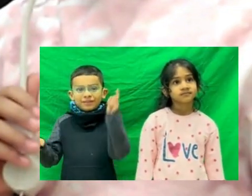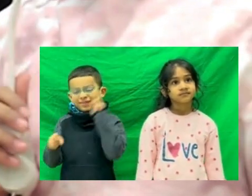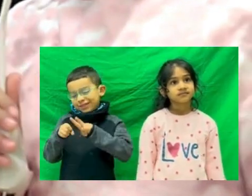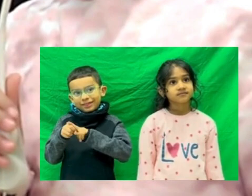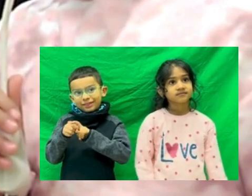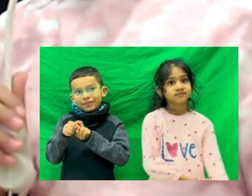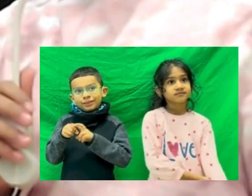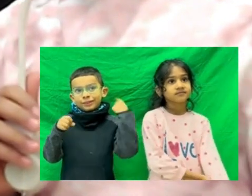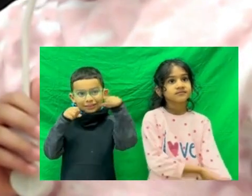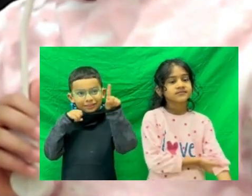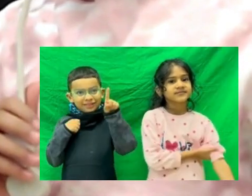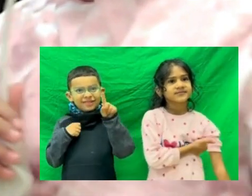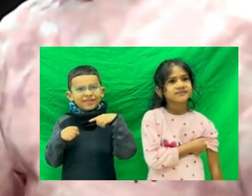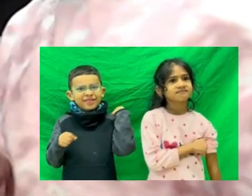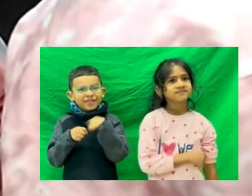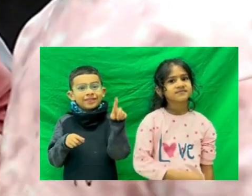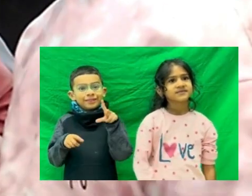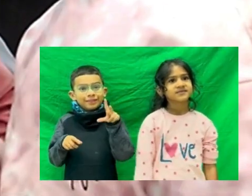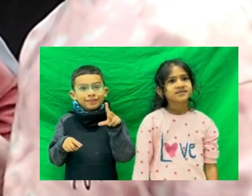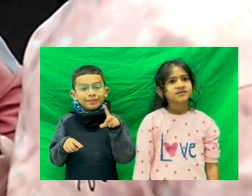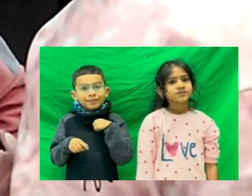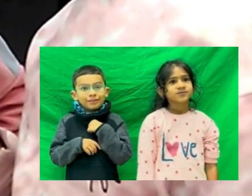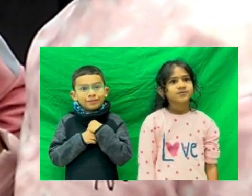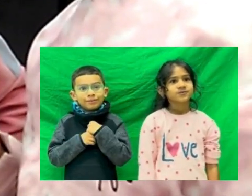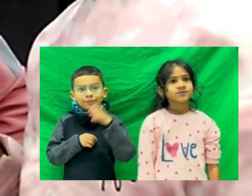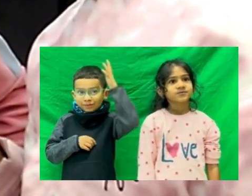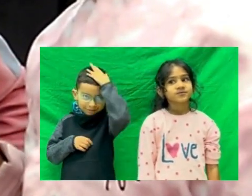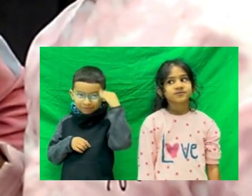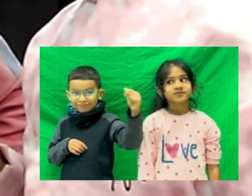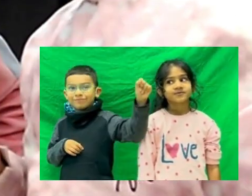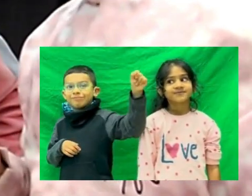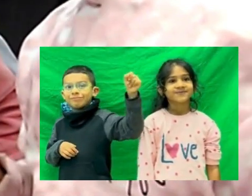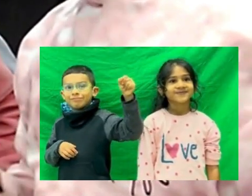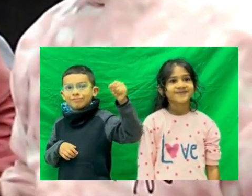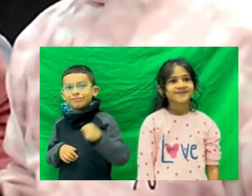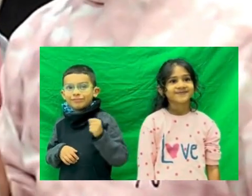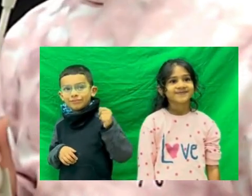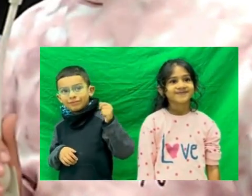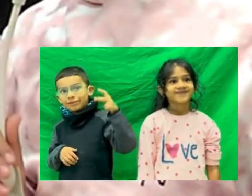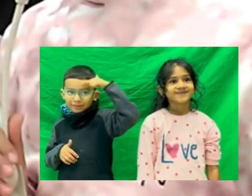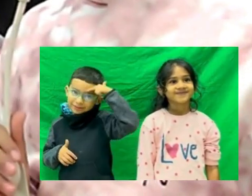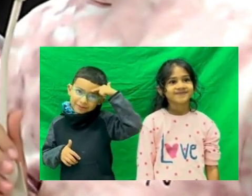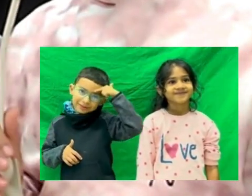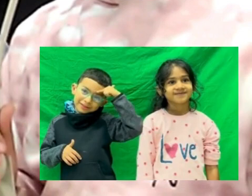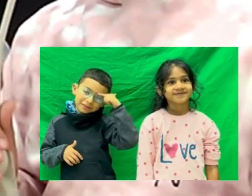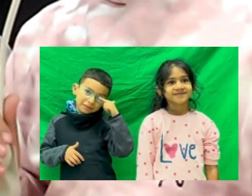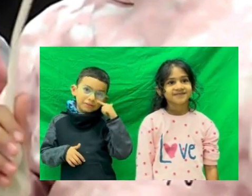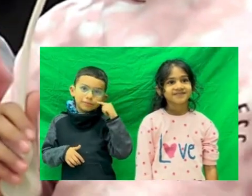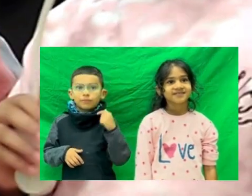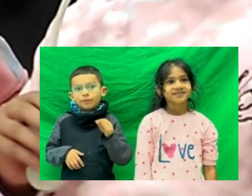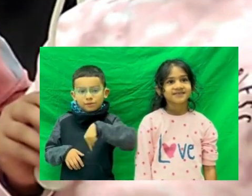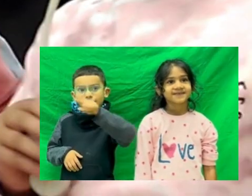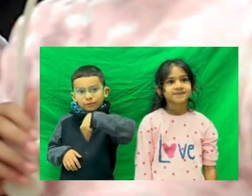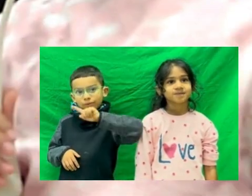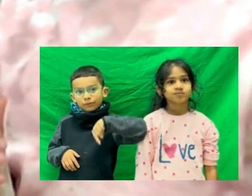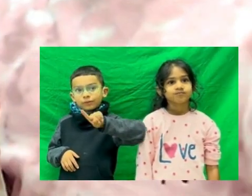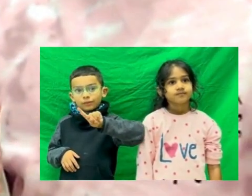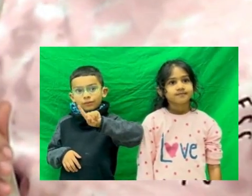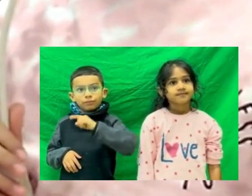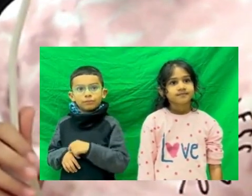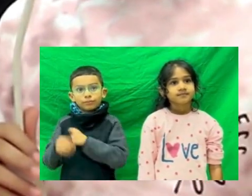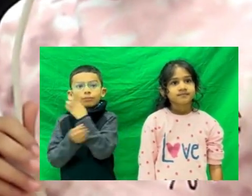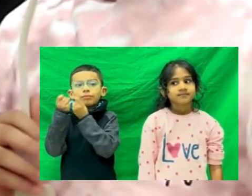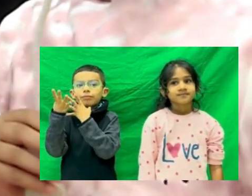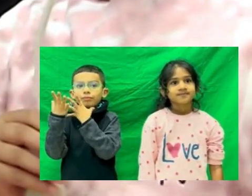Hemen ditugu lehenengo partaideak. Nortzuk zarete? Gu Kristina eta Isak gara. Eta